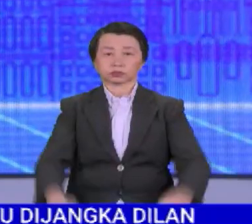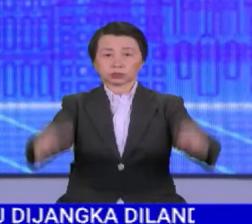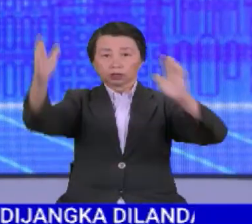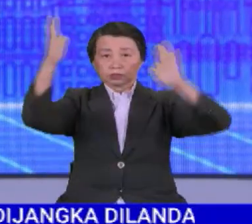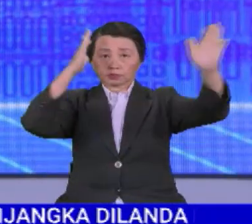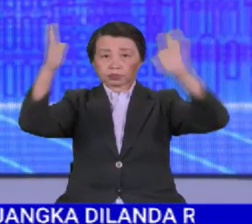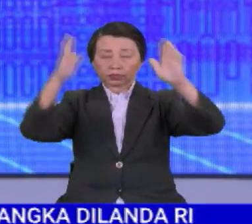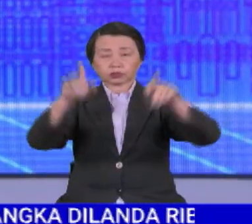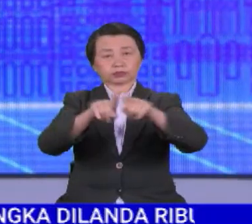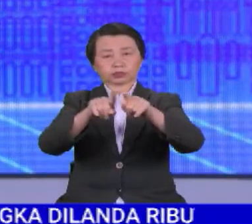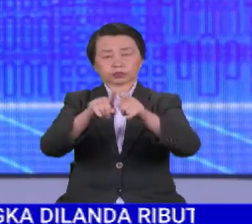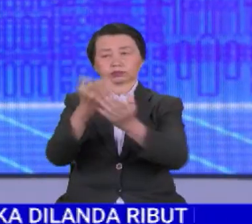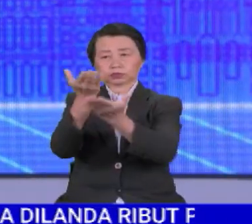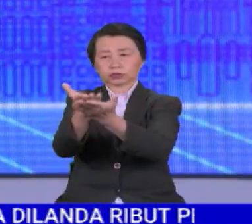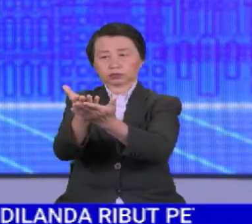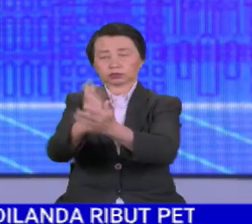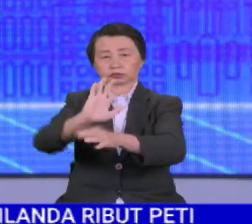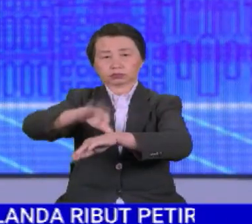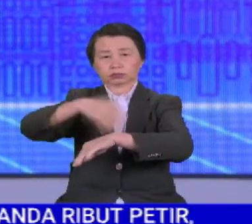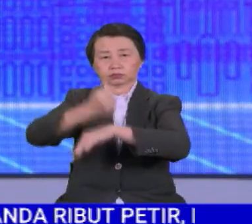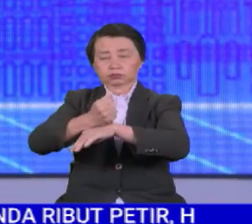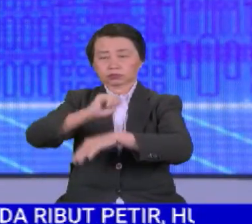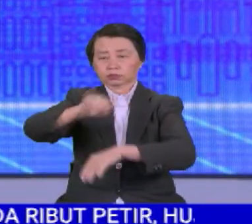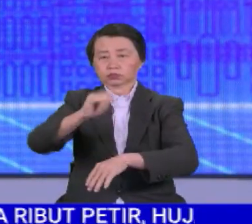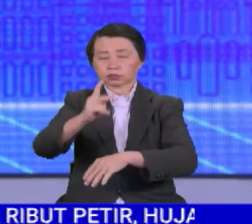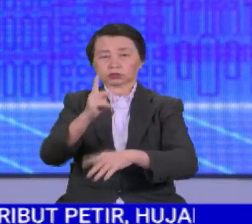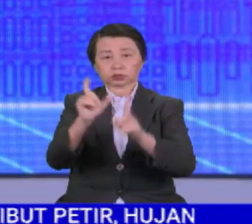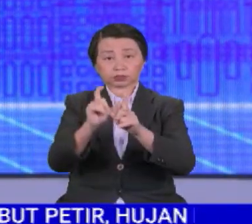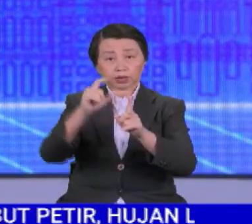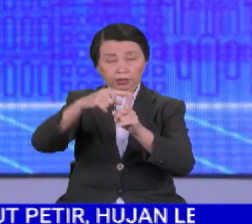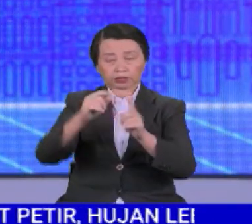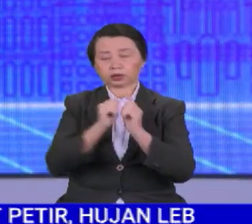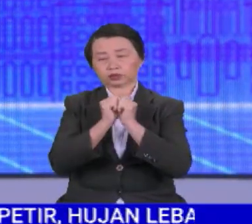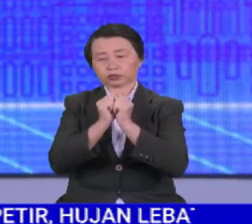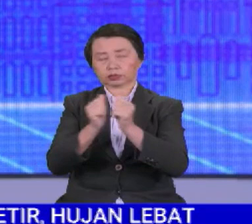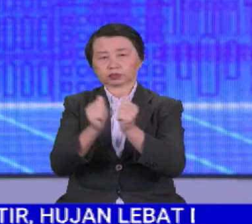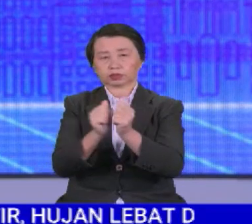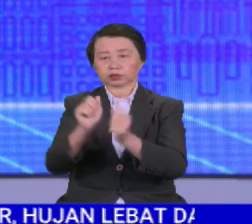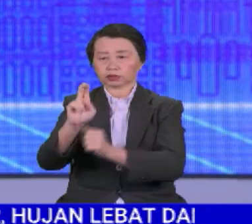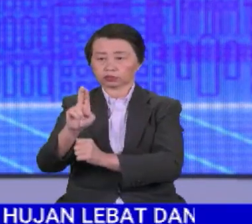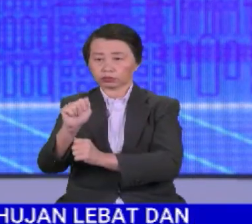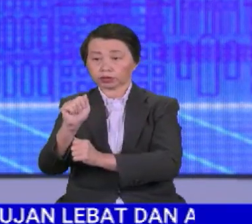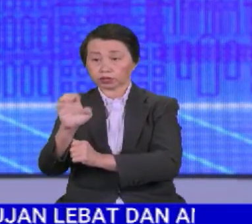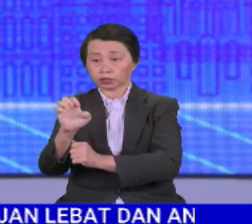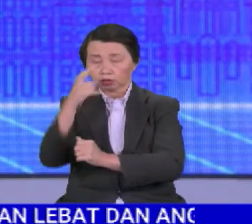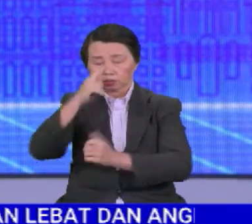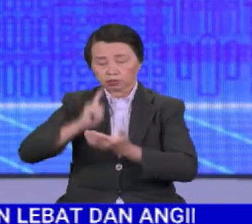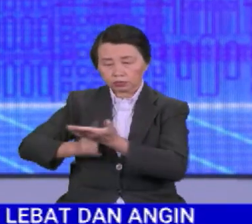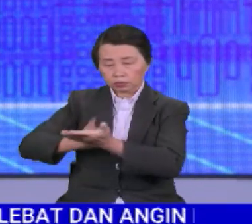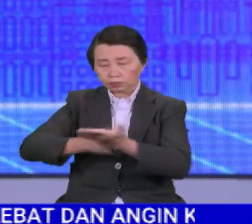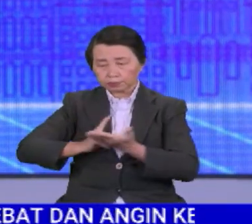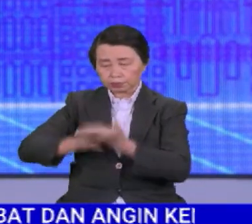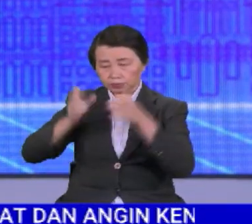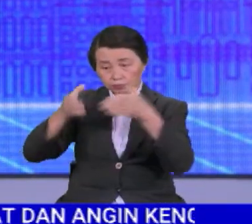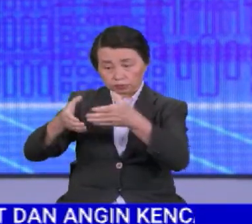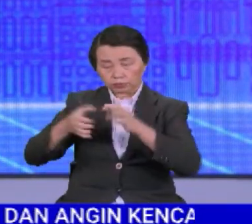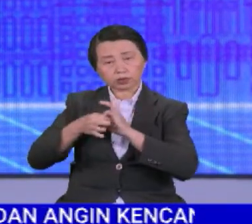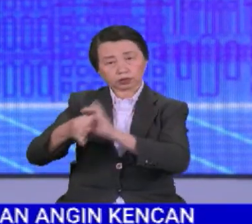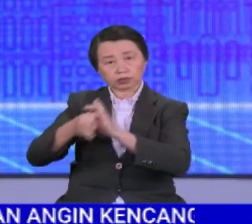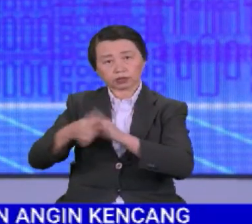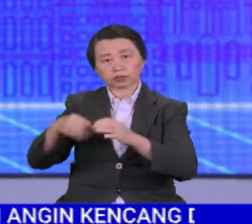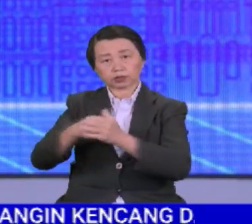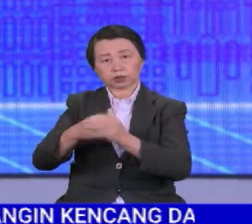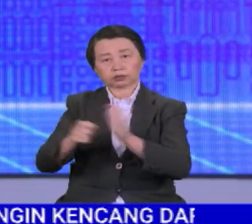Malaysia turut mencadangkan penubuhan jawatankuasa teknikal bersama dengan UAE bagi membincangkan skop kerjasama